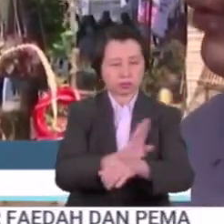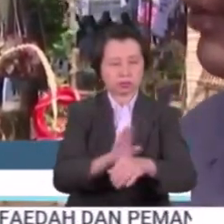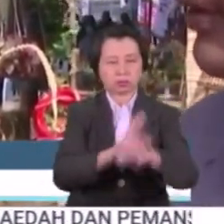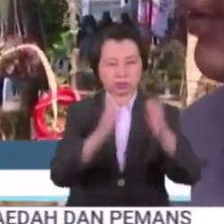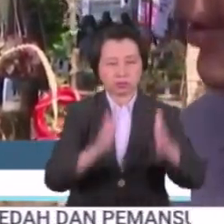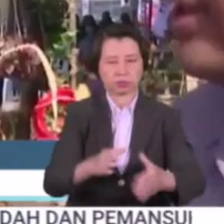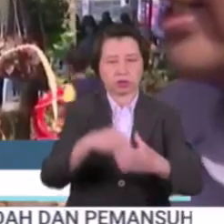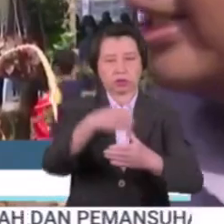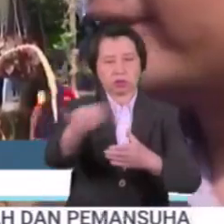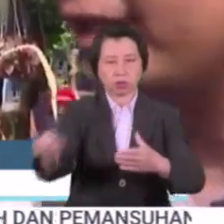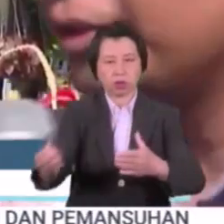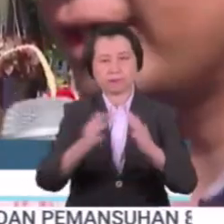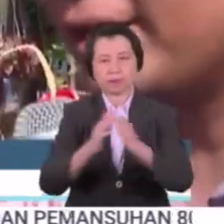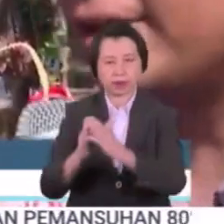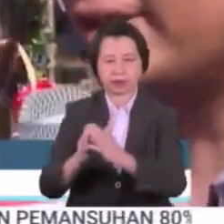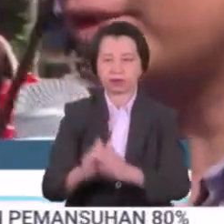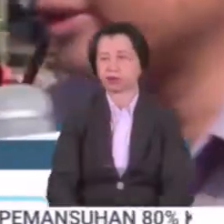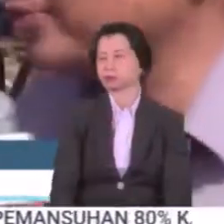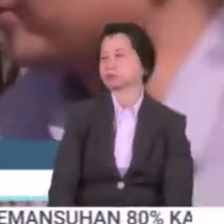Usahawan